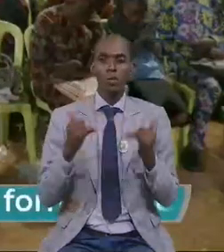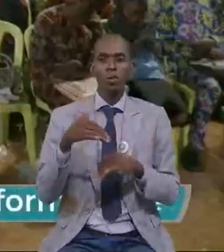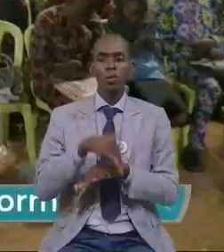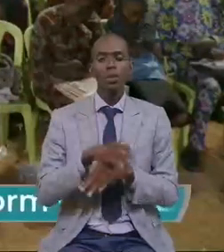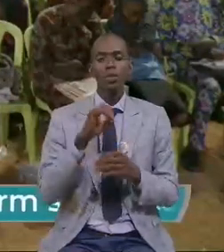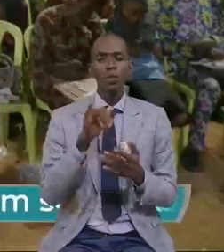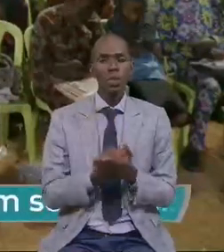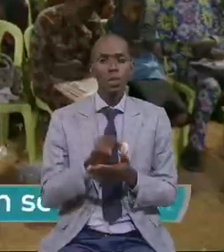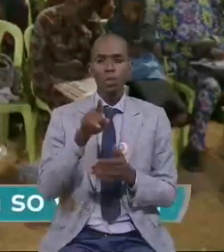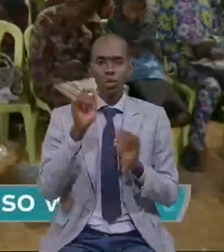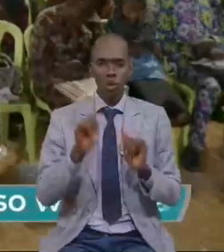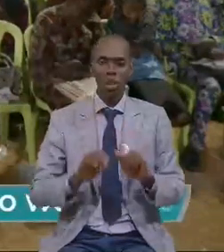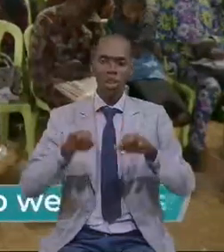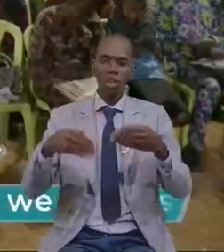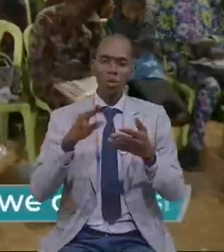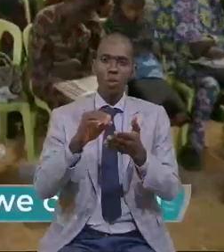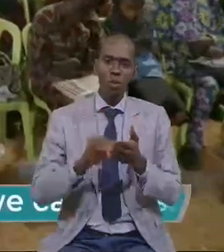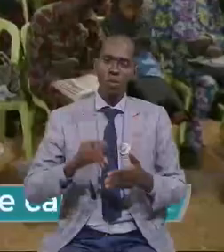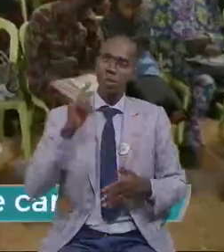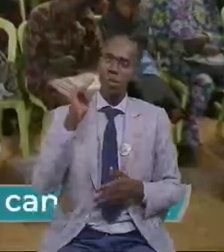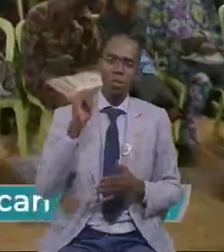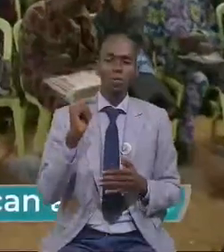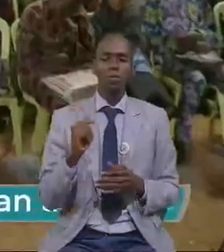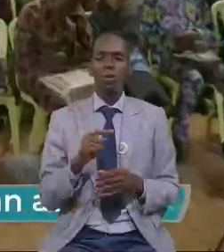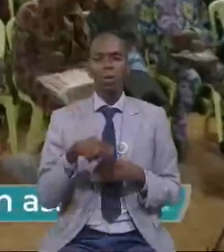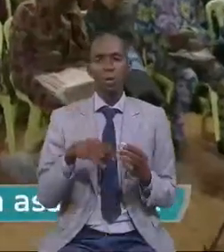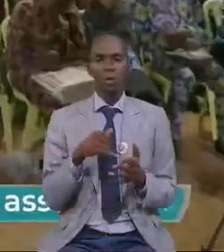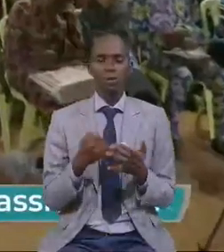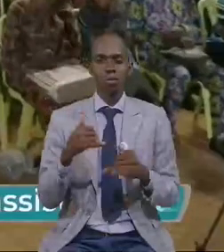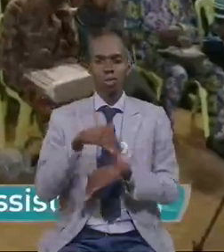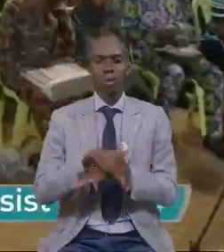puisse me lever pour donner mon témoignage.